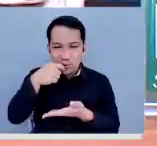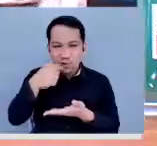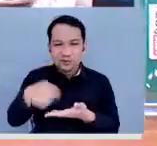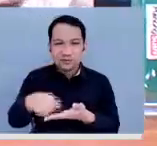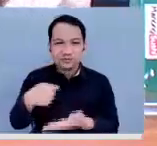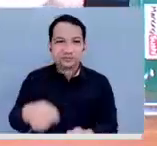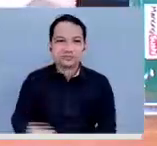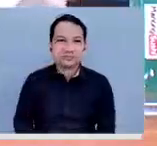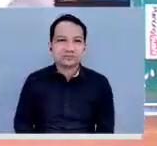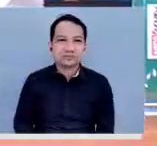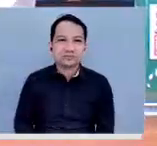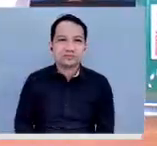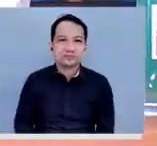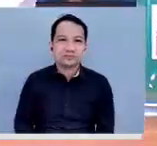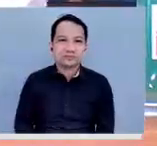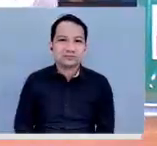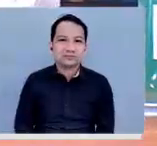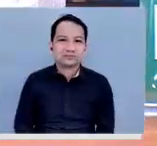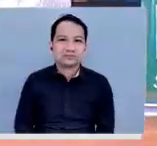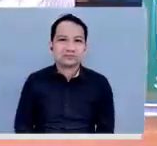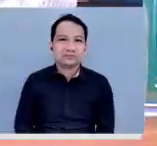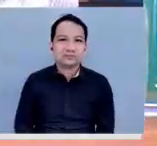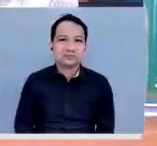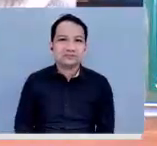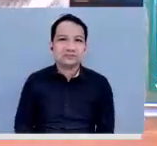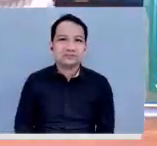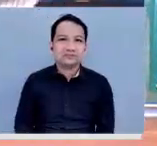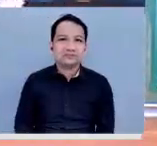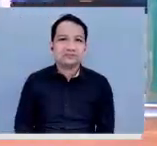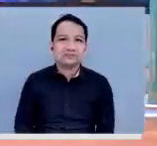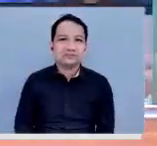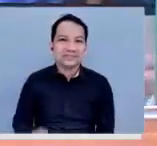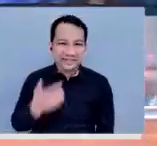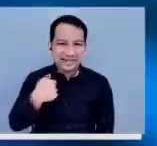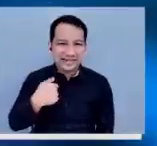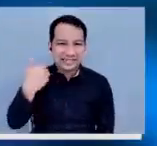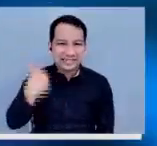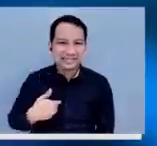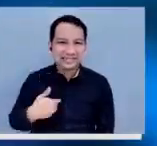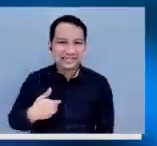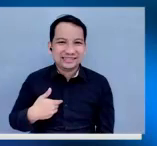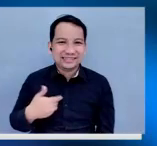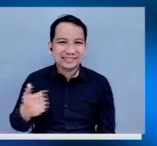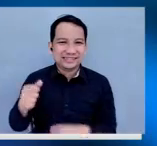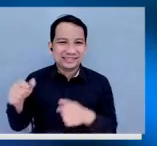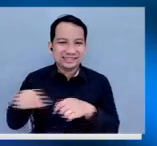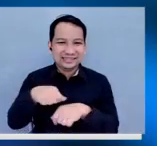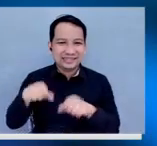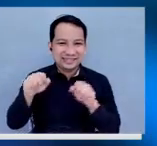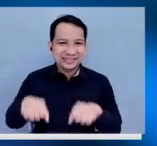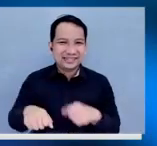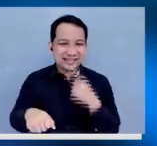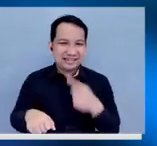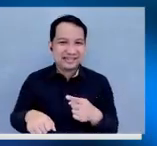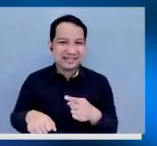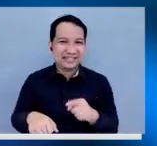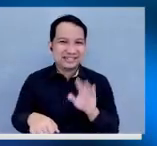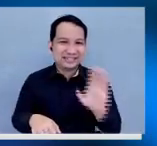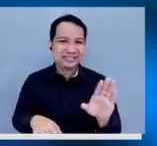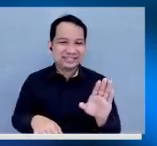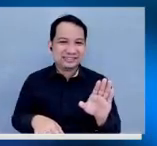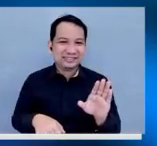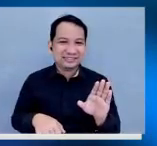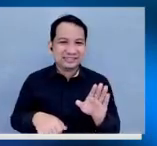Sino mas magaling magluto? Ikaw yung wife ko? Ito po. Yung ewan ko. Wala lang tayong kaya doon. Ito parang talaga ng ramen na bulalo. Okay. Talaga?